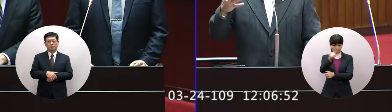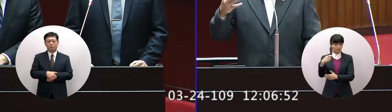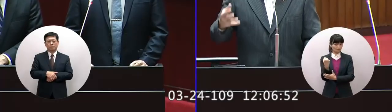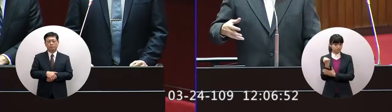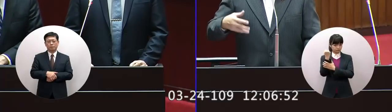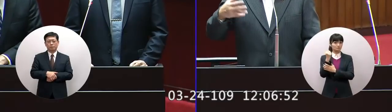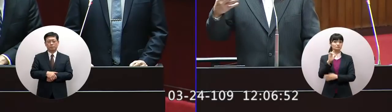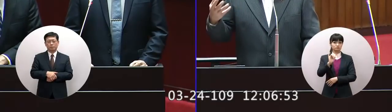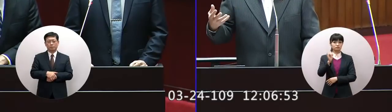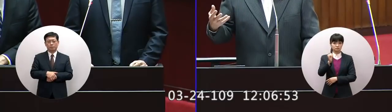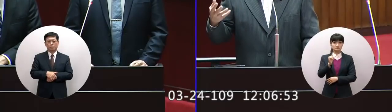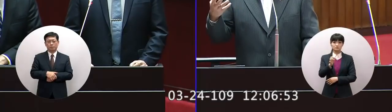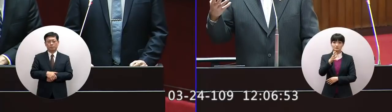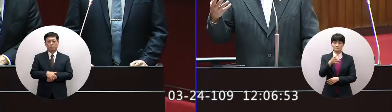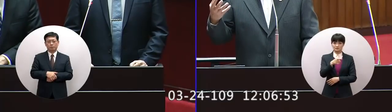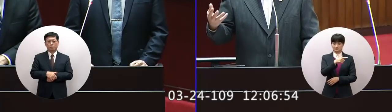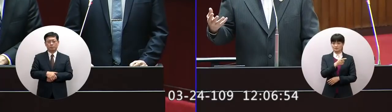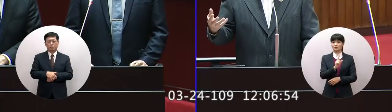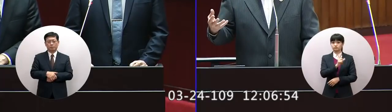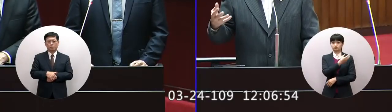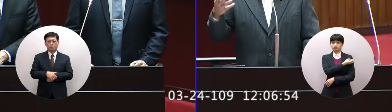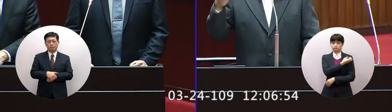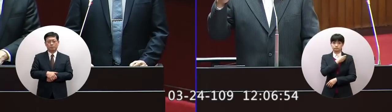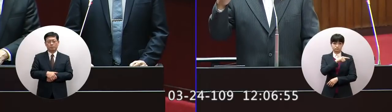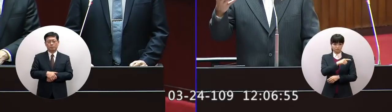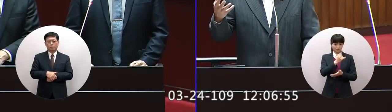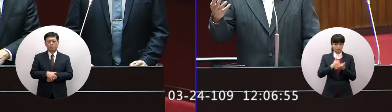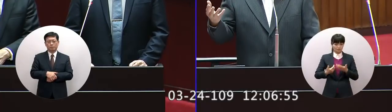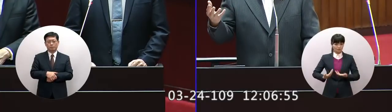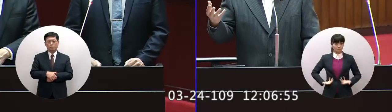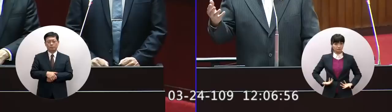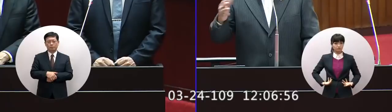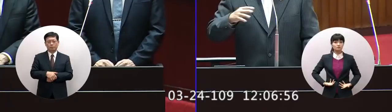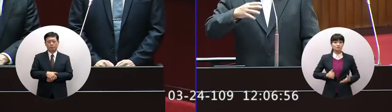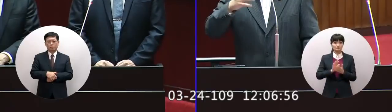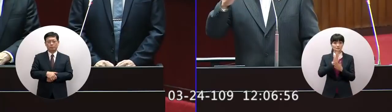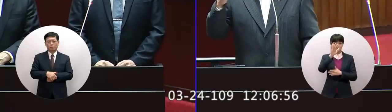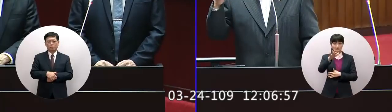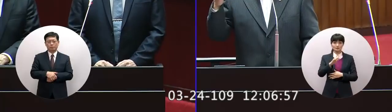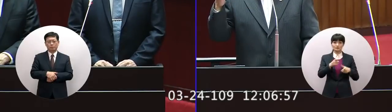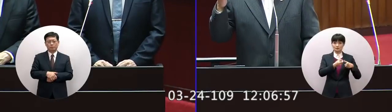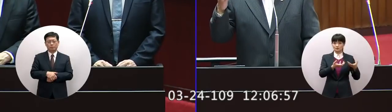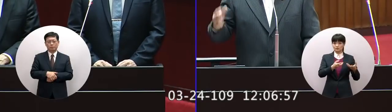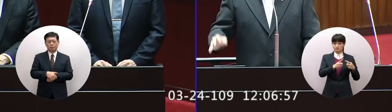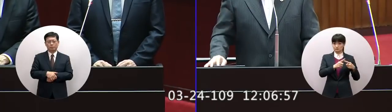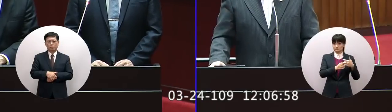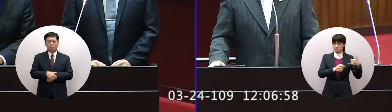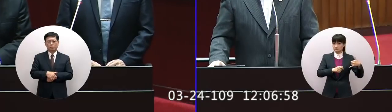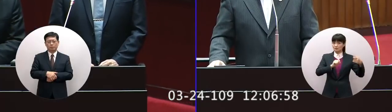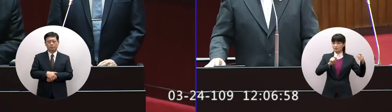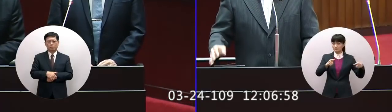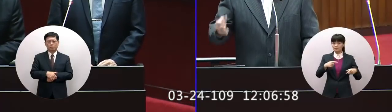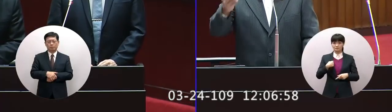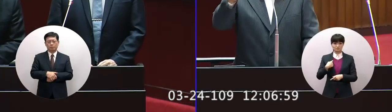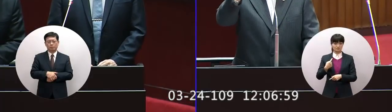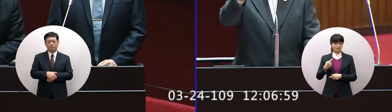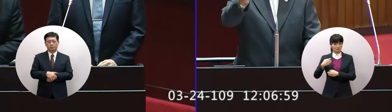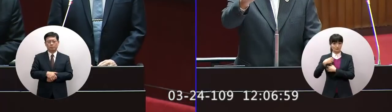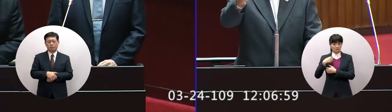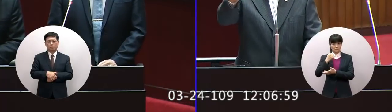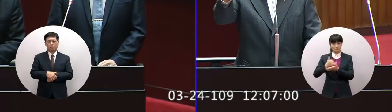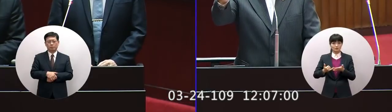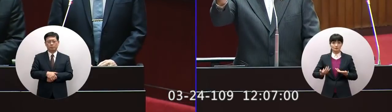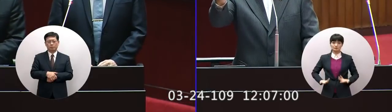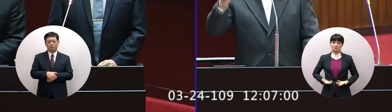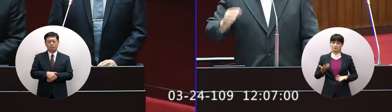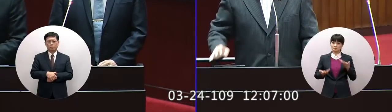为上校退役的教育补助费跟公务员不一样，上校平均只有50岁退休。我想请问